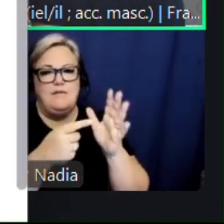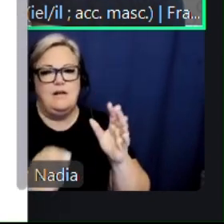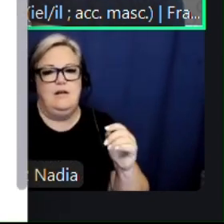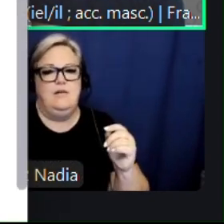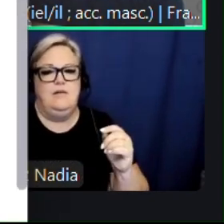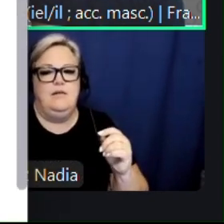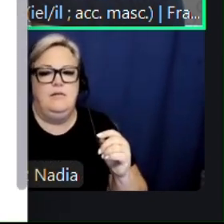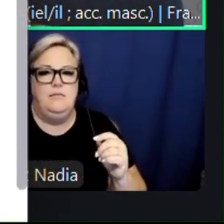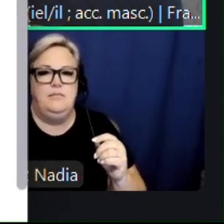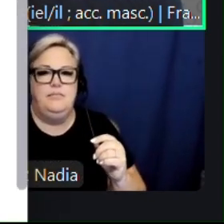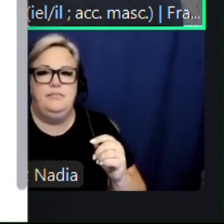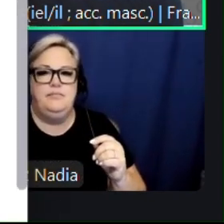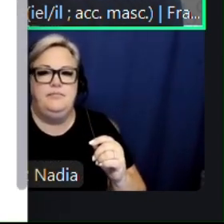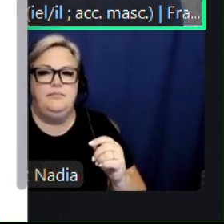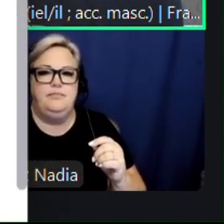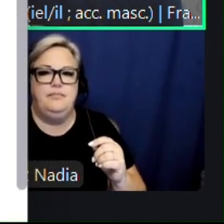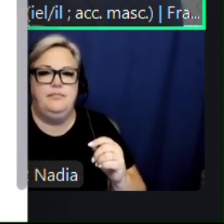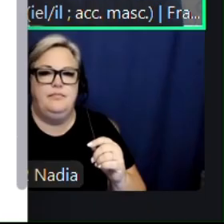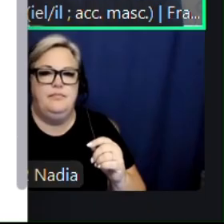instant.